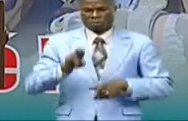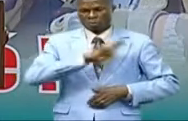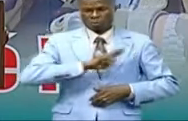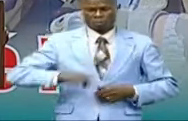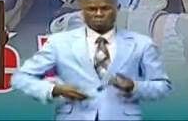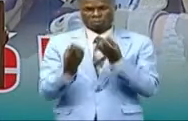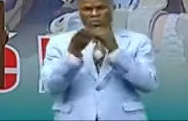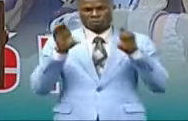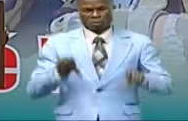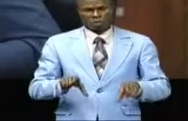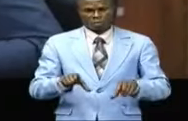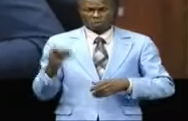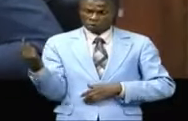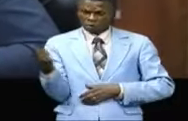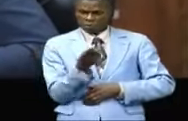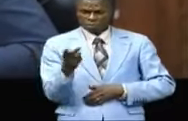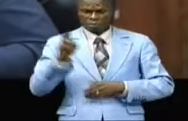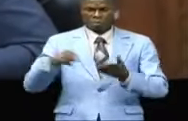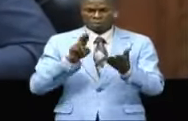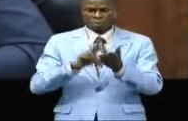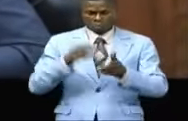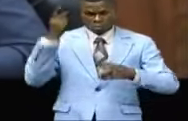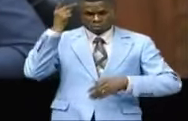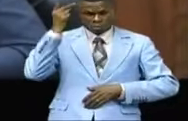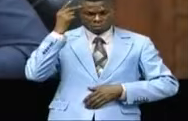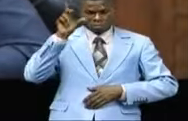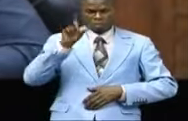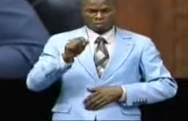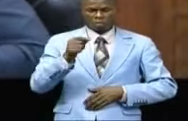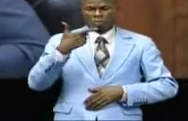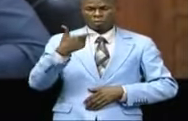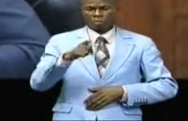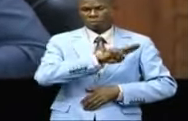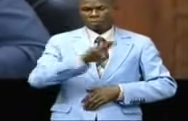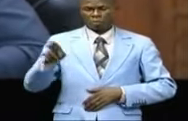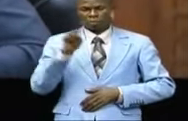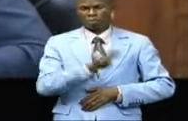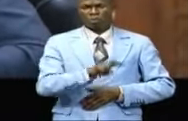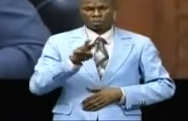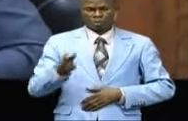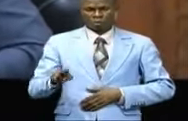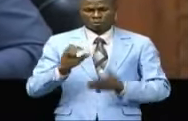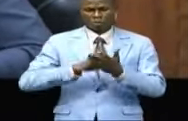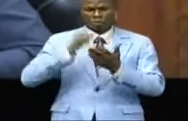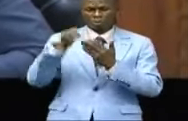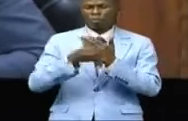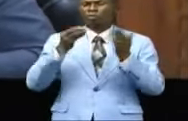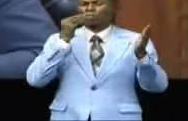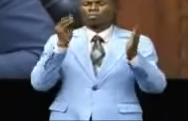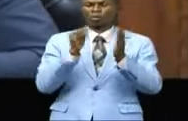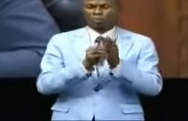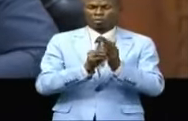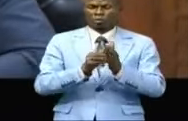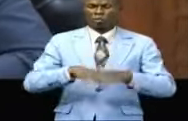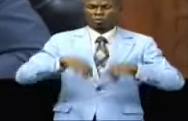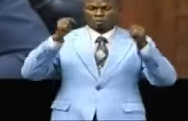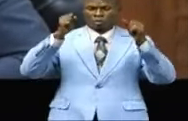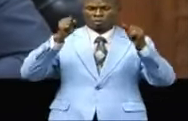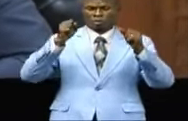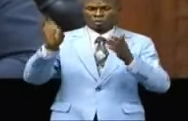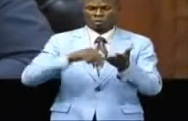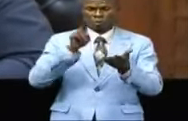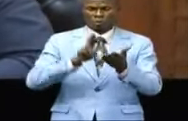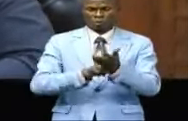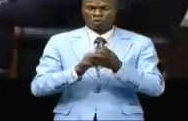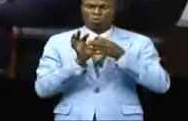République démocratique du Congo, signé à Kinshasa le 20 février 2022. Projet d'ordonnance d'approbation d'un protocole